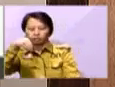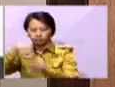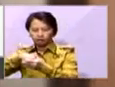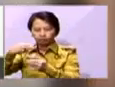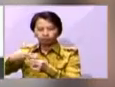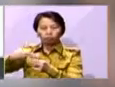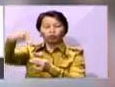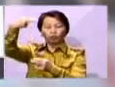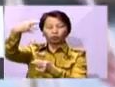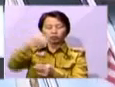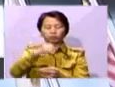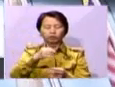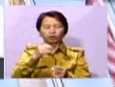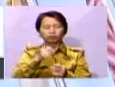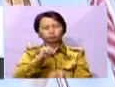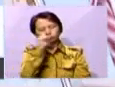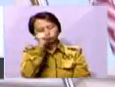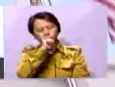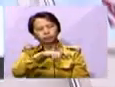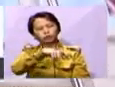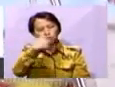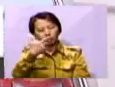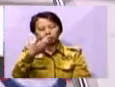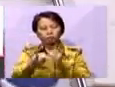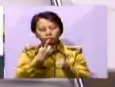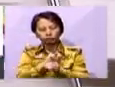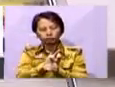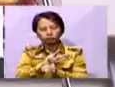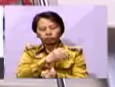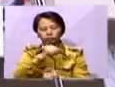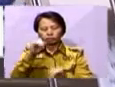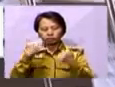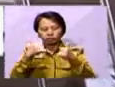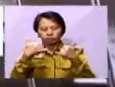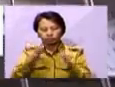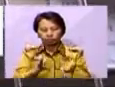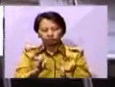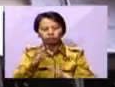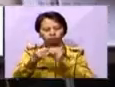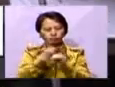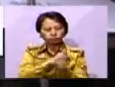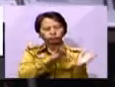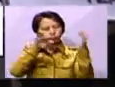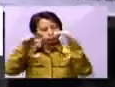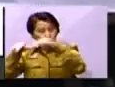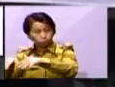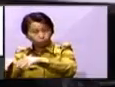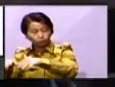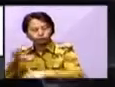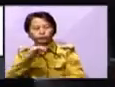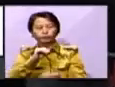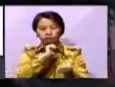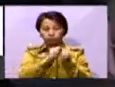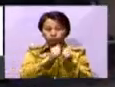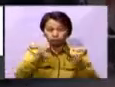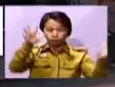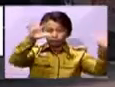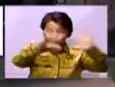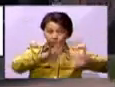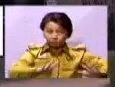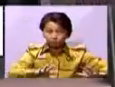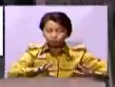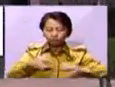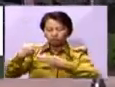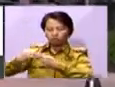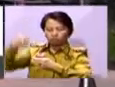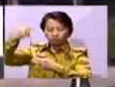ini selain bintang-bintang ternama lain di dunia dan atlet-atlet dunia. Dan sepenuh sukan SEA ke-29,